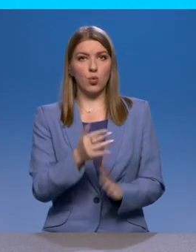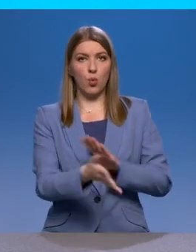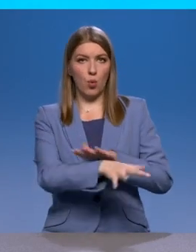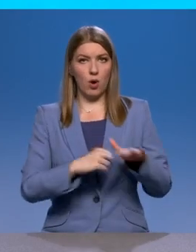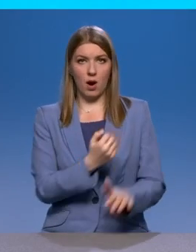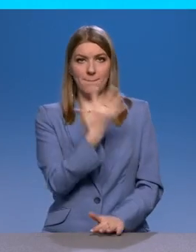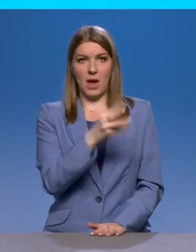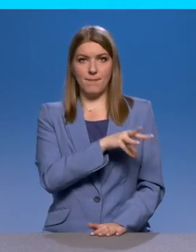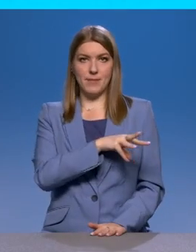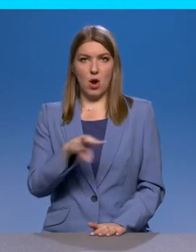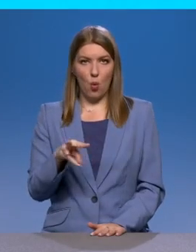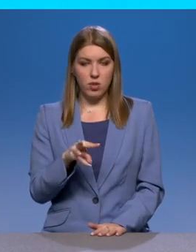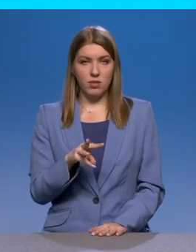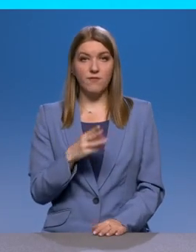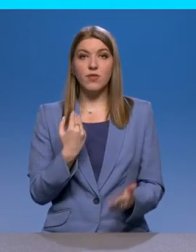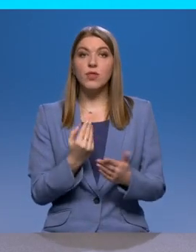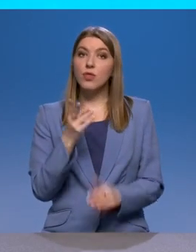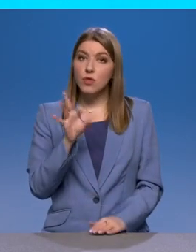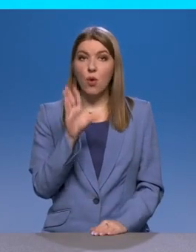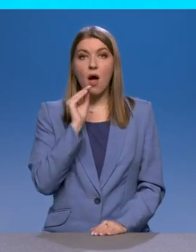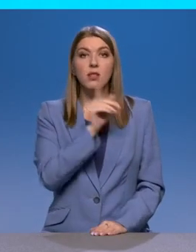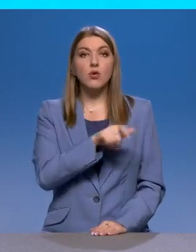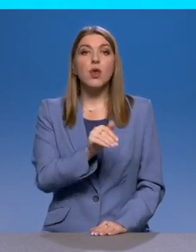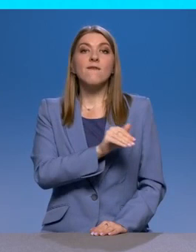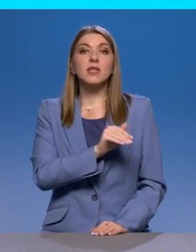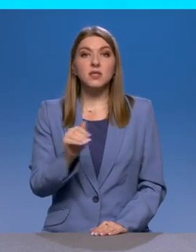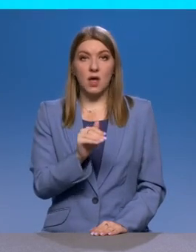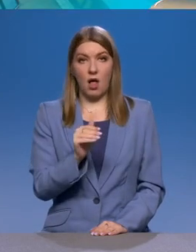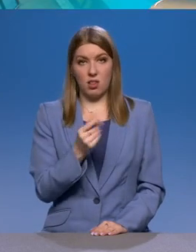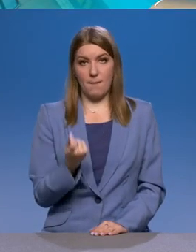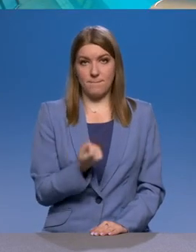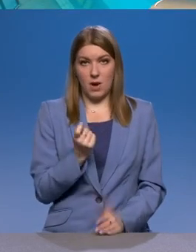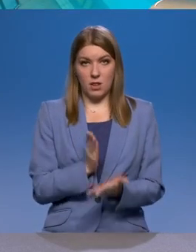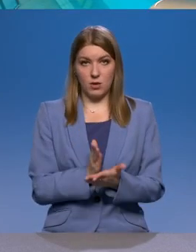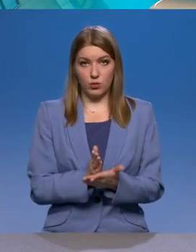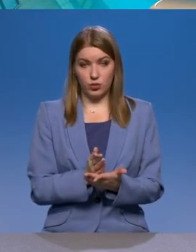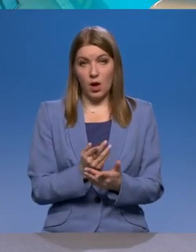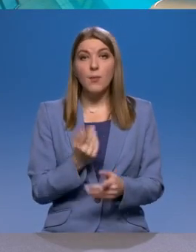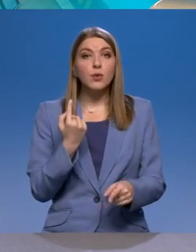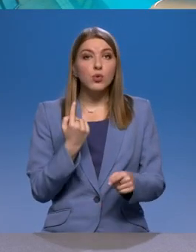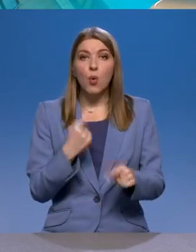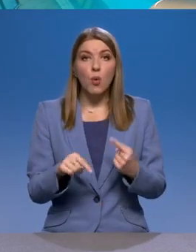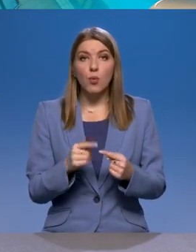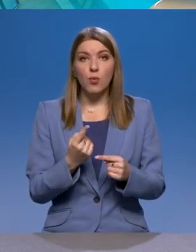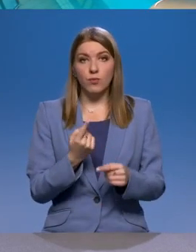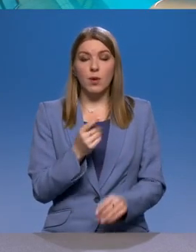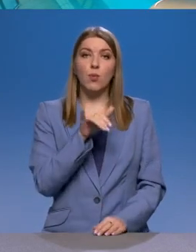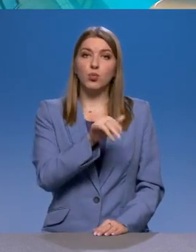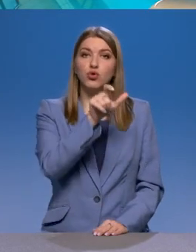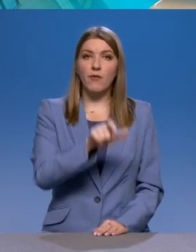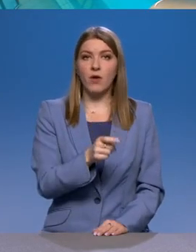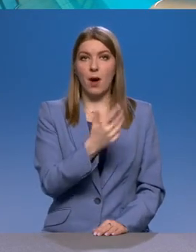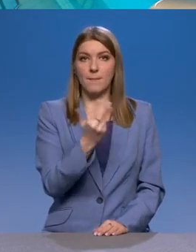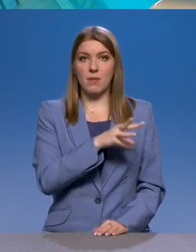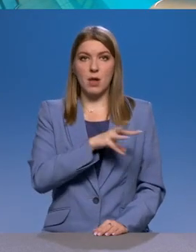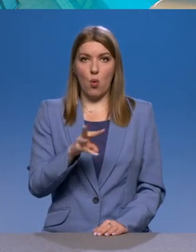люди официально малоимущие, но при этом но здесь получают... элементарное мошенничество. По-другому здесь не скажешь, у него украли 5 миллионов, потому что он не